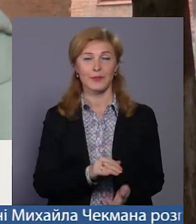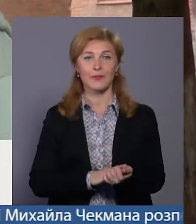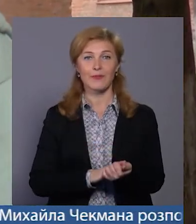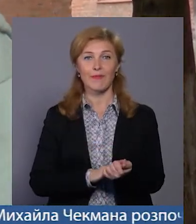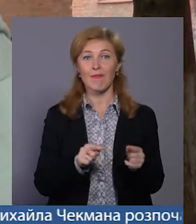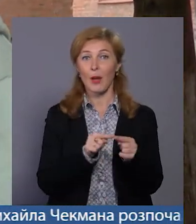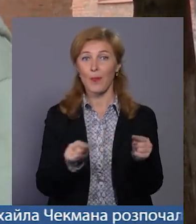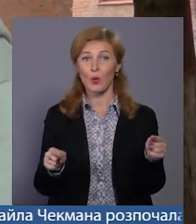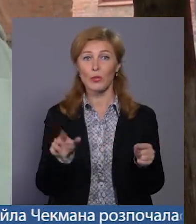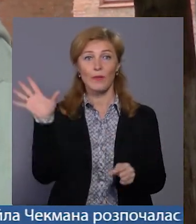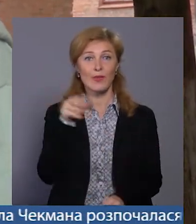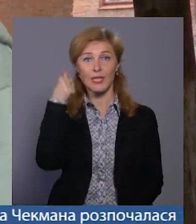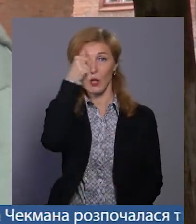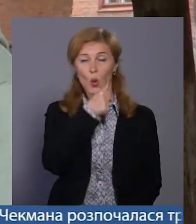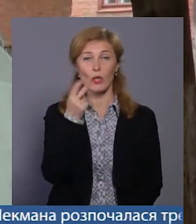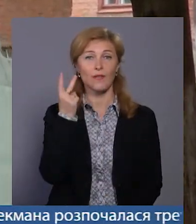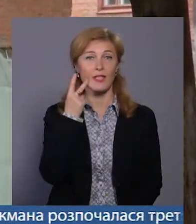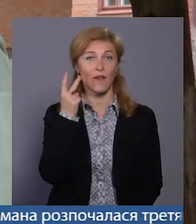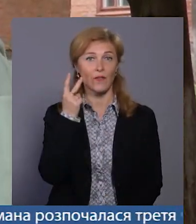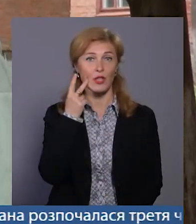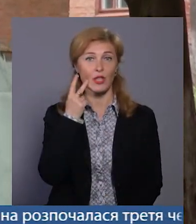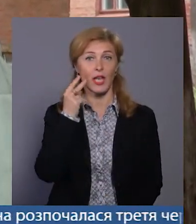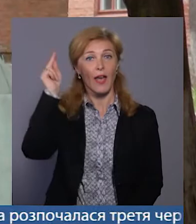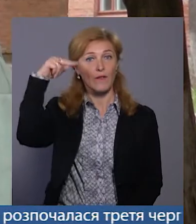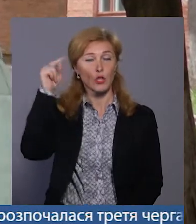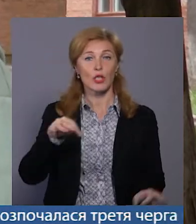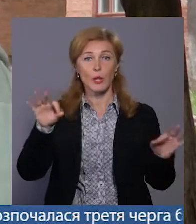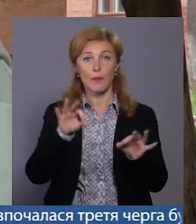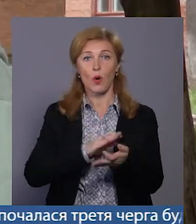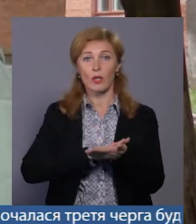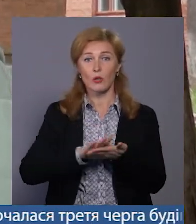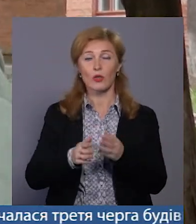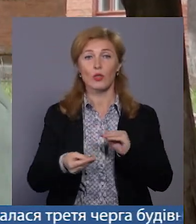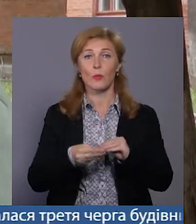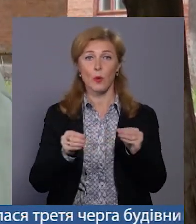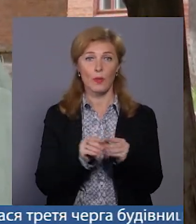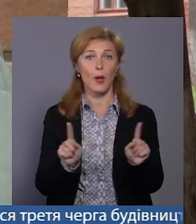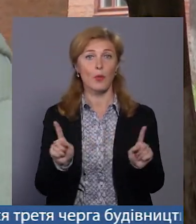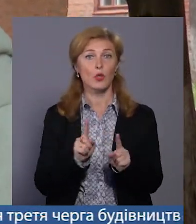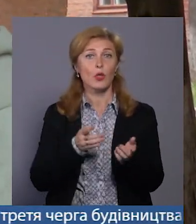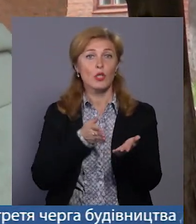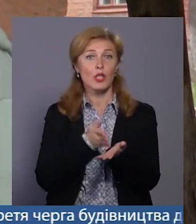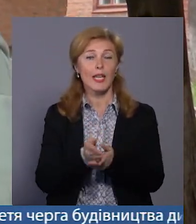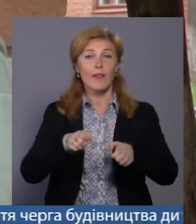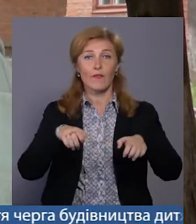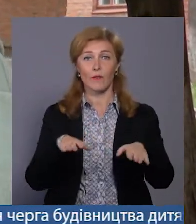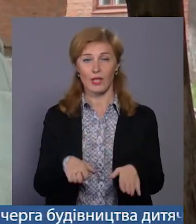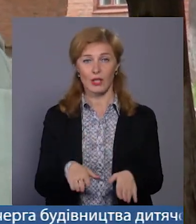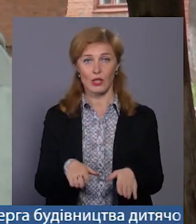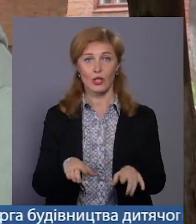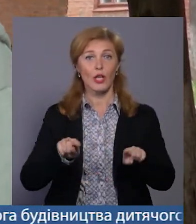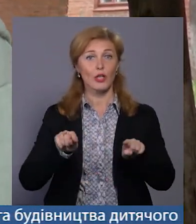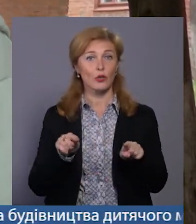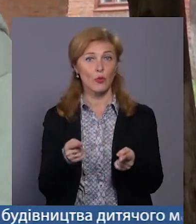протягом цих років ми завжди вчили про глобальні екологічні проблеми, що способи і шляхи їх вирішення. І